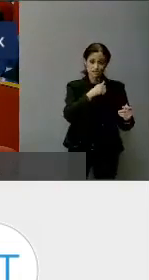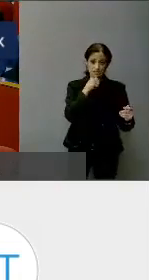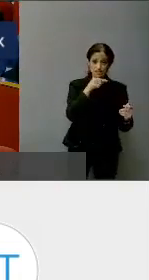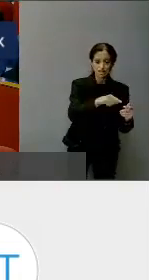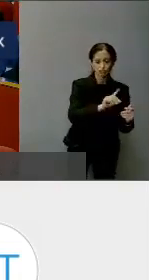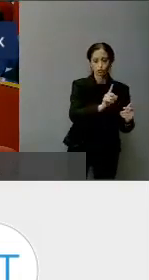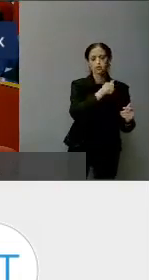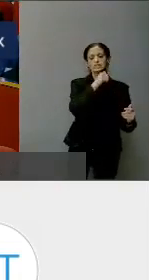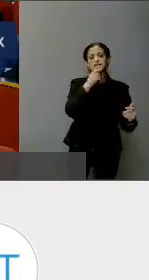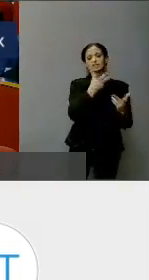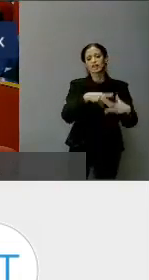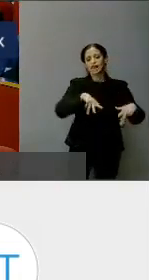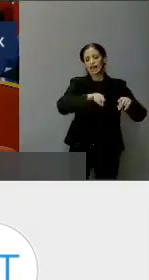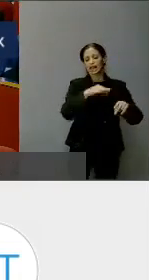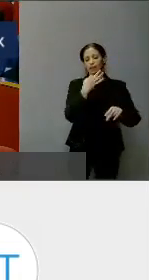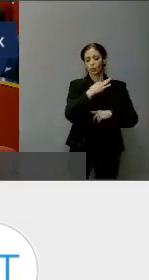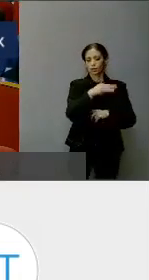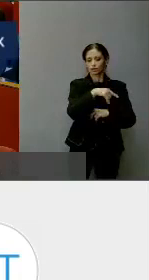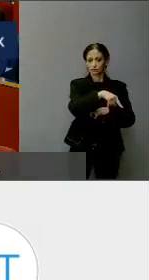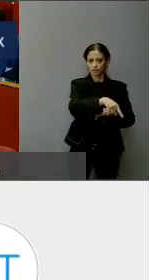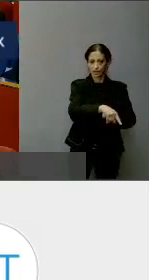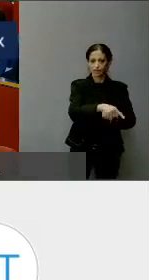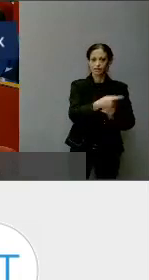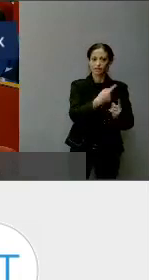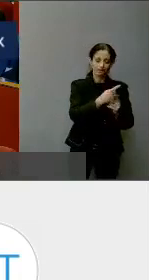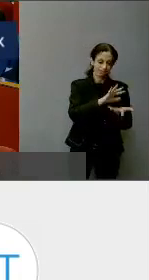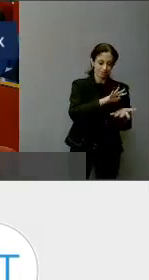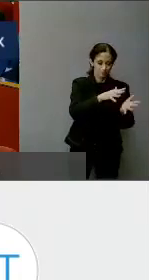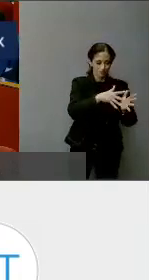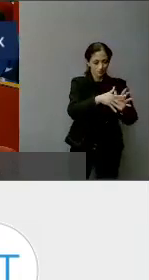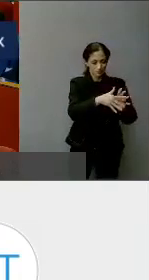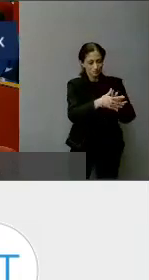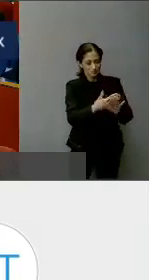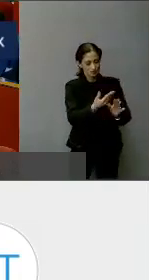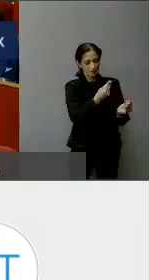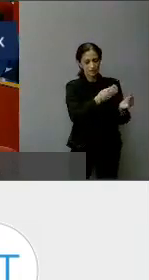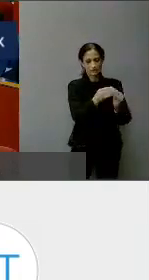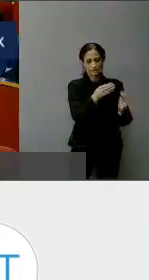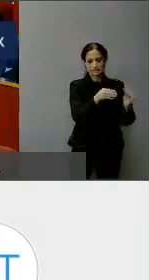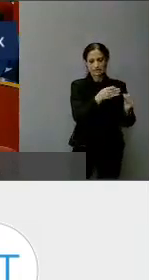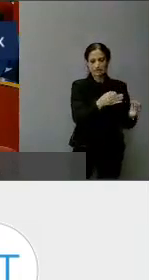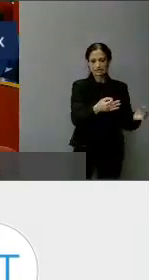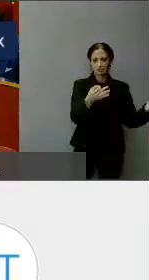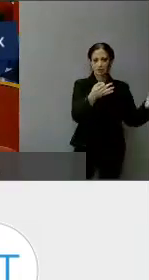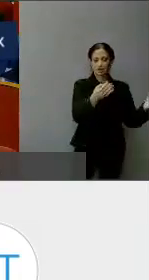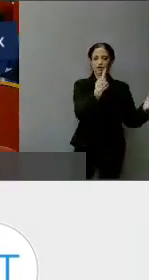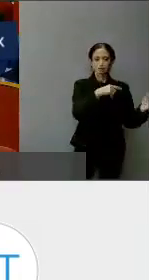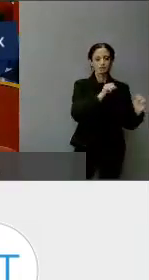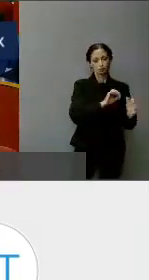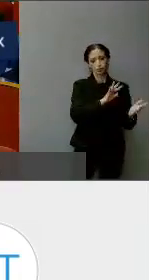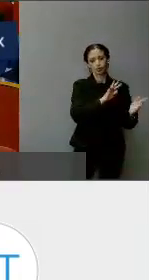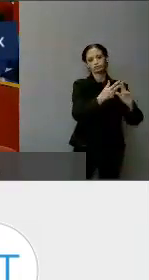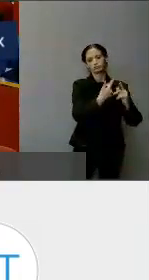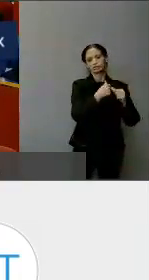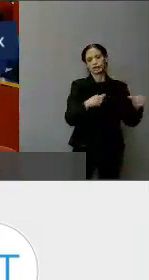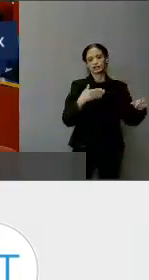e magari l'esistente rimetterlo in ordine per renderlo davvero abitativo